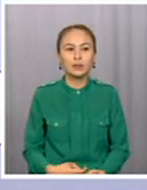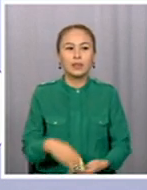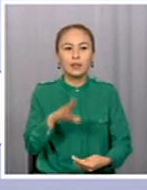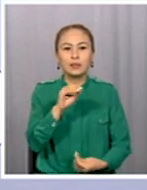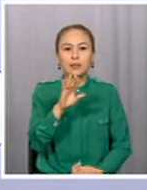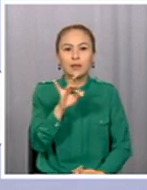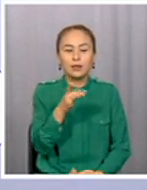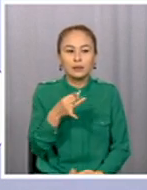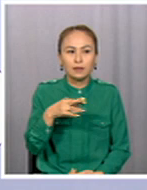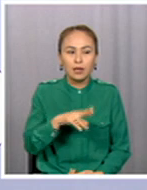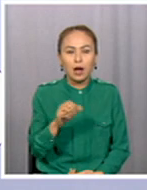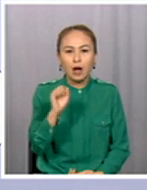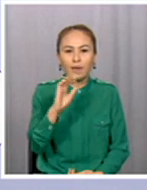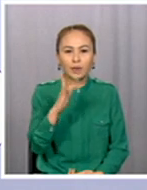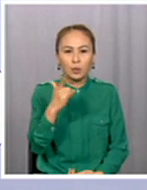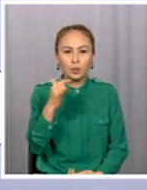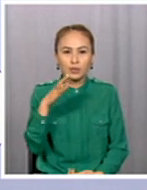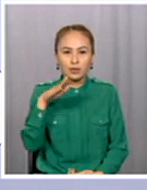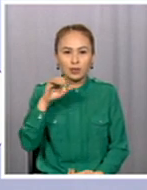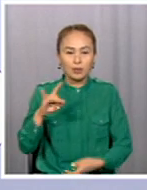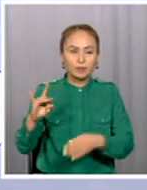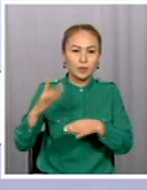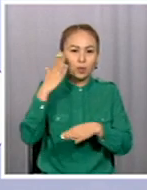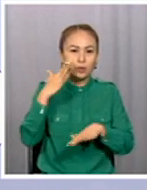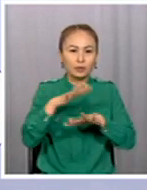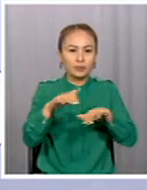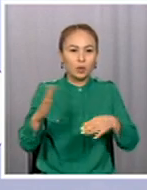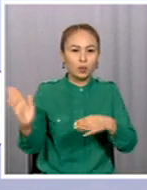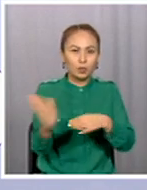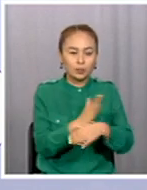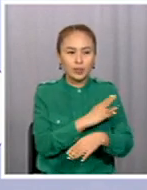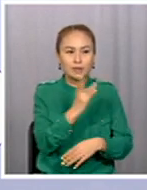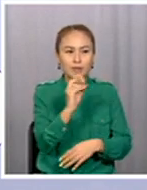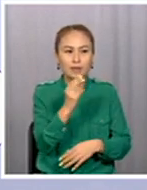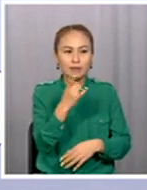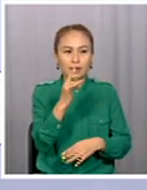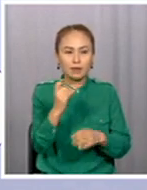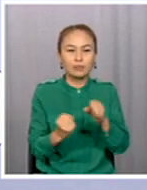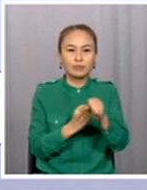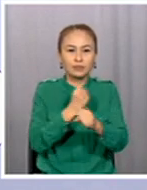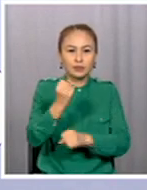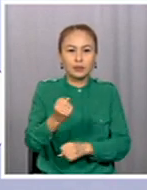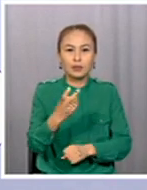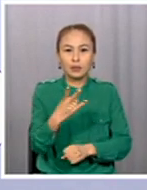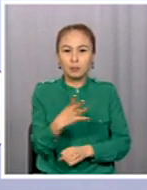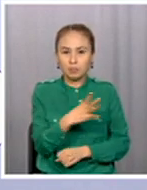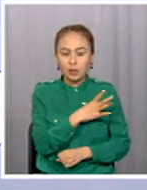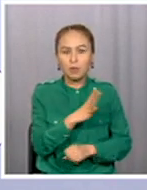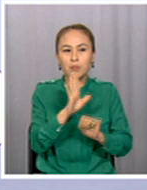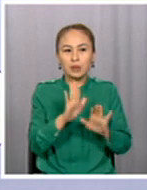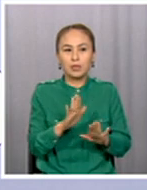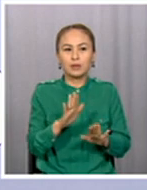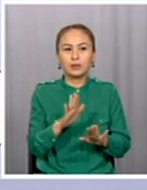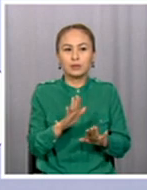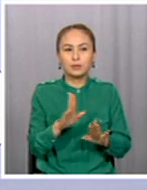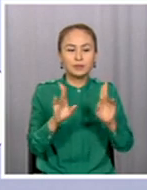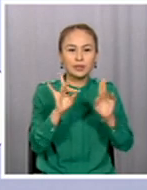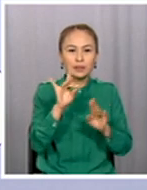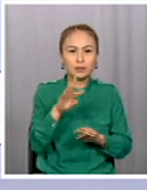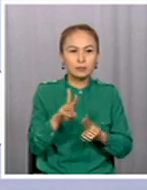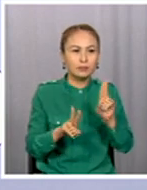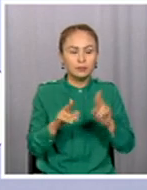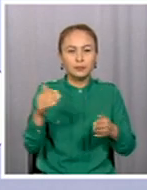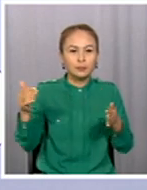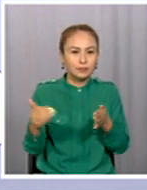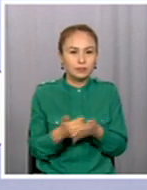бойынша Августтар биліктен кеткеннен кейін оның орнына Цезарлар Август болып тағайындалу керек еді. Алайда бұл жүйе Рим империясын